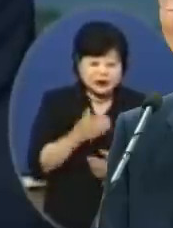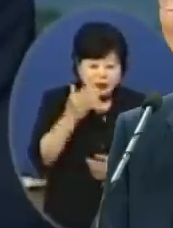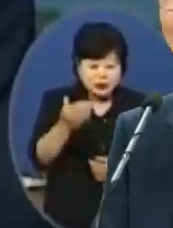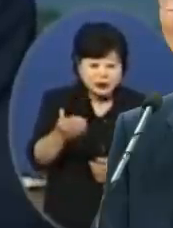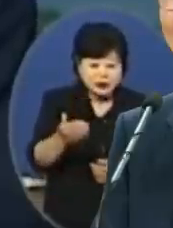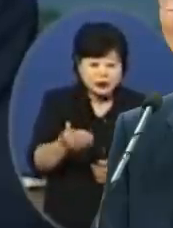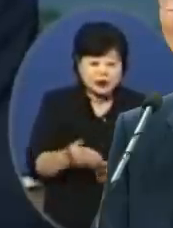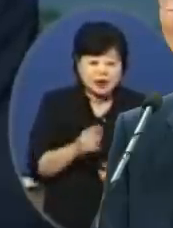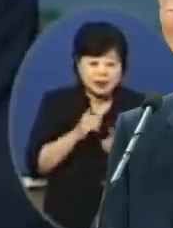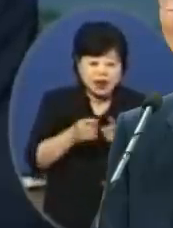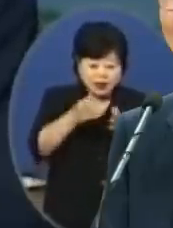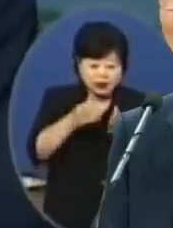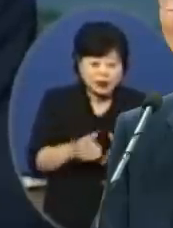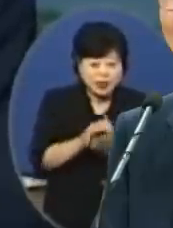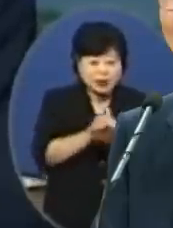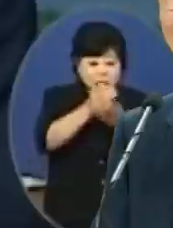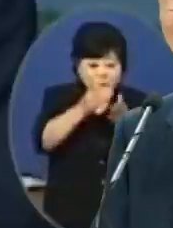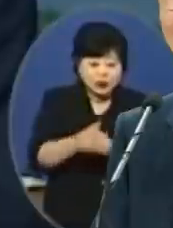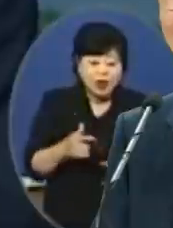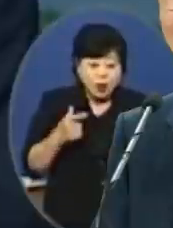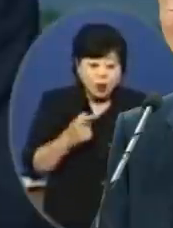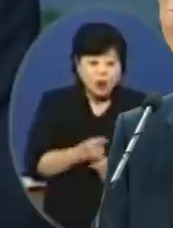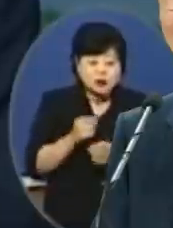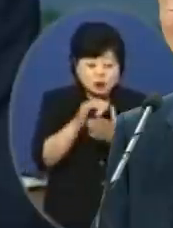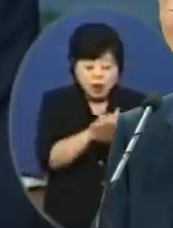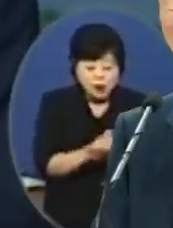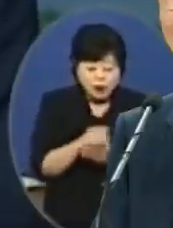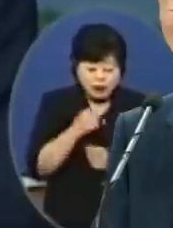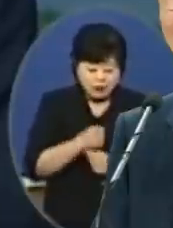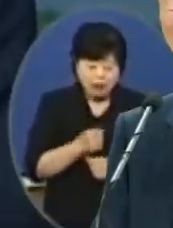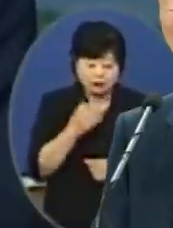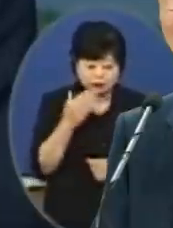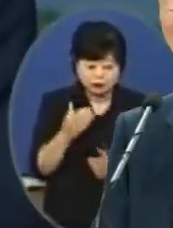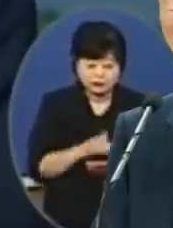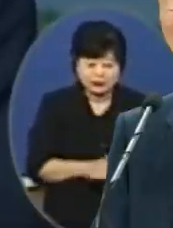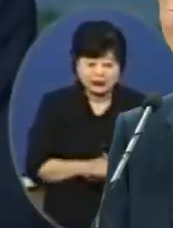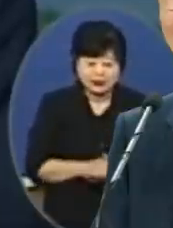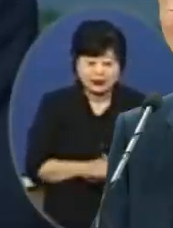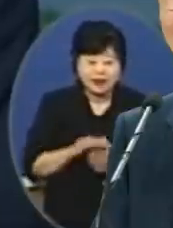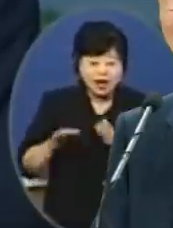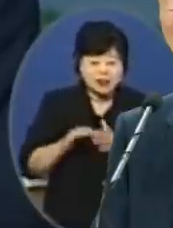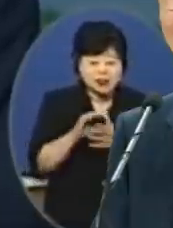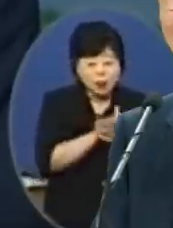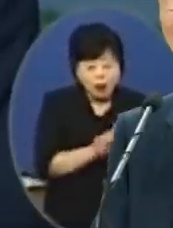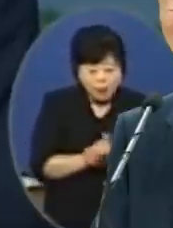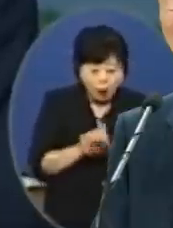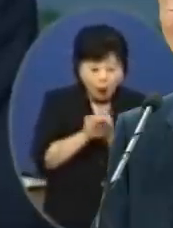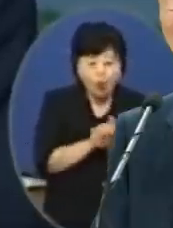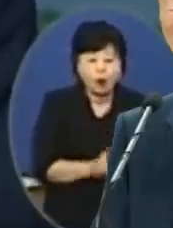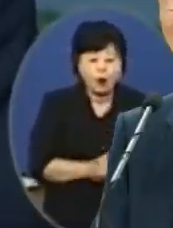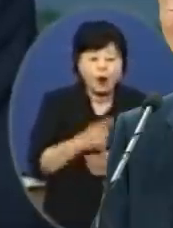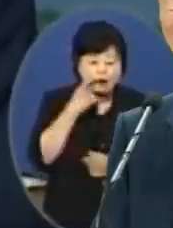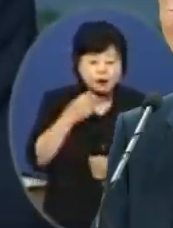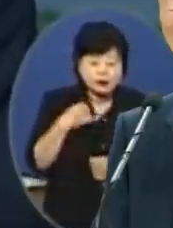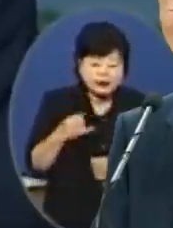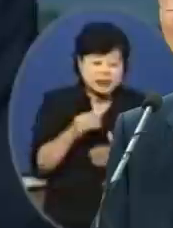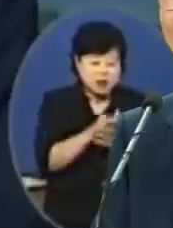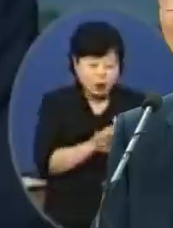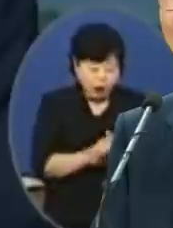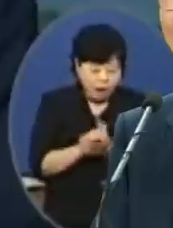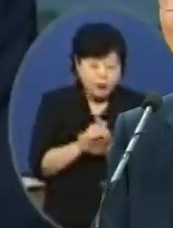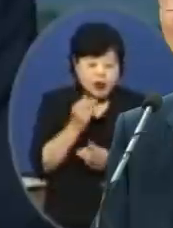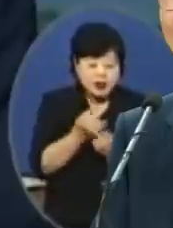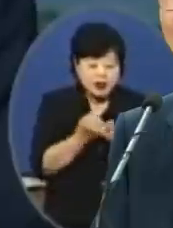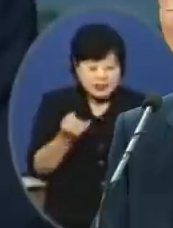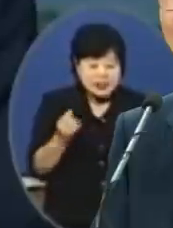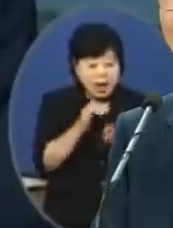하여금 말을 통하여 기도를 통하여 원수와 화목되게 만들어 주신 것입니다. 가정에도 화목되고 부모 자식 간에도 화목되고